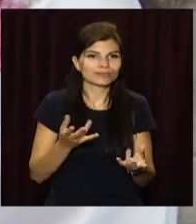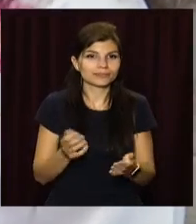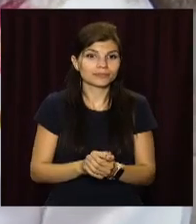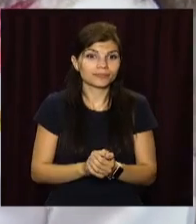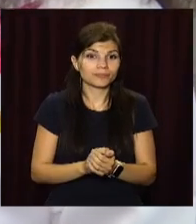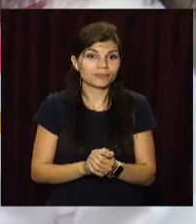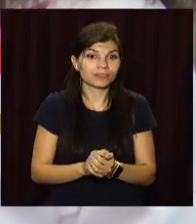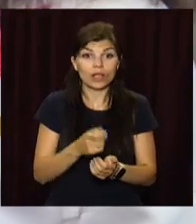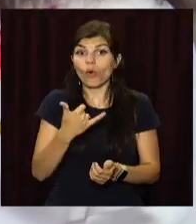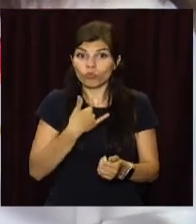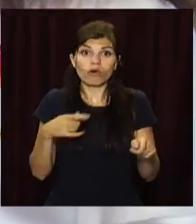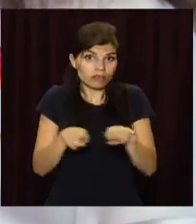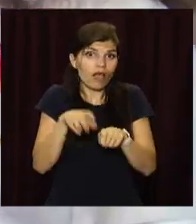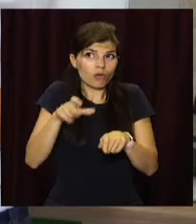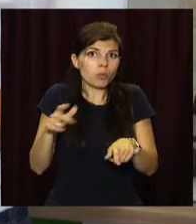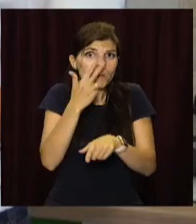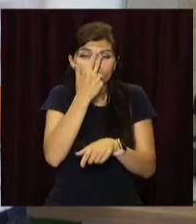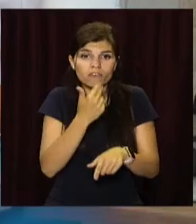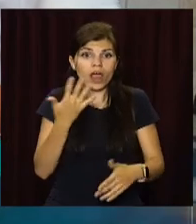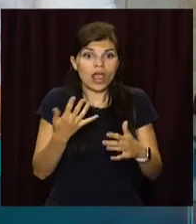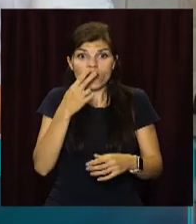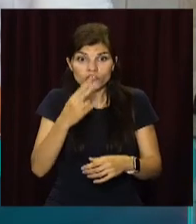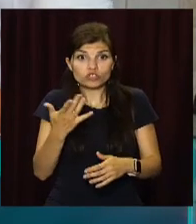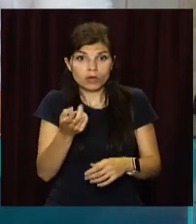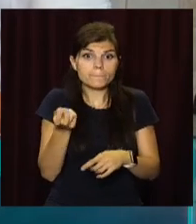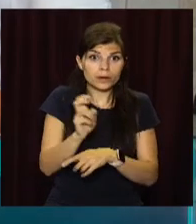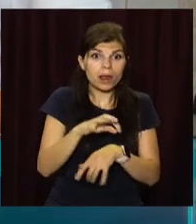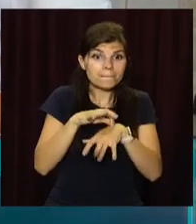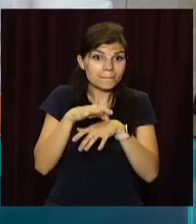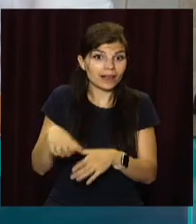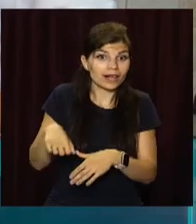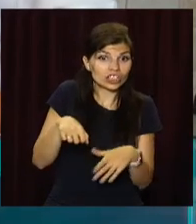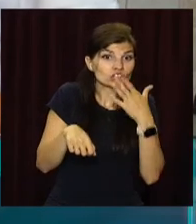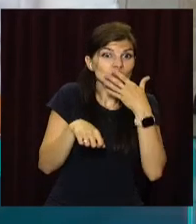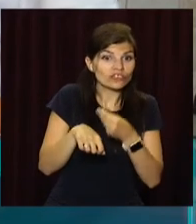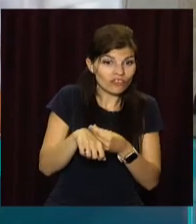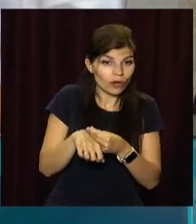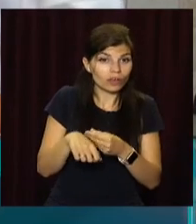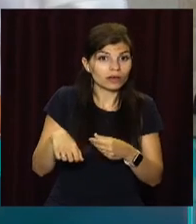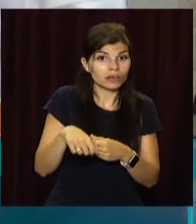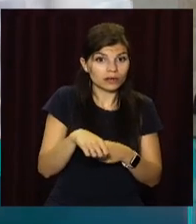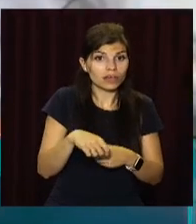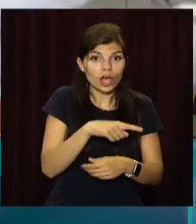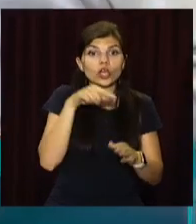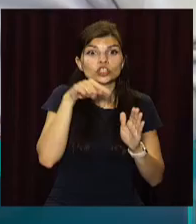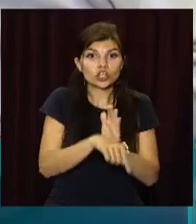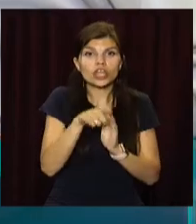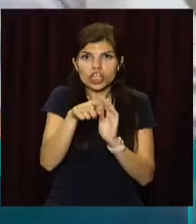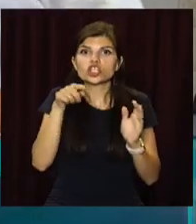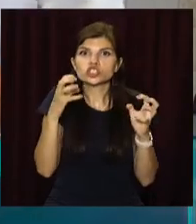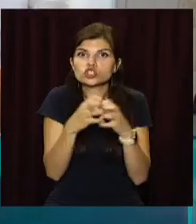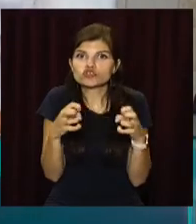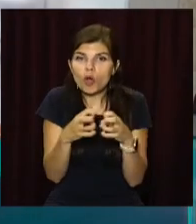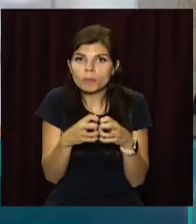Ну, у нас таке суспільство трохи. Якщо воно бачить, що ти приходиш зі своїм пакетом або торбинкою, значить ти якийсь жлоб,